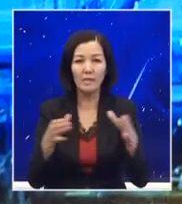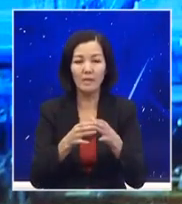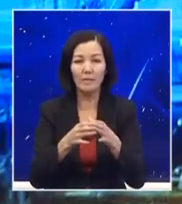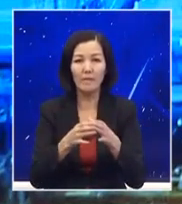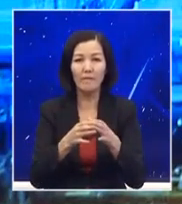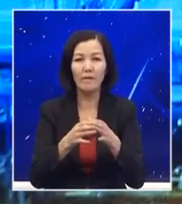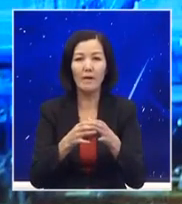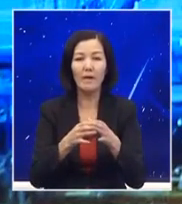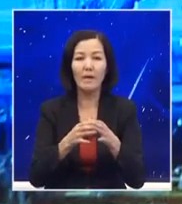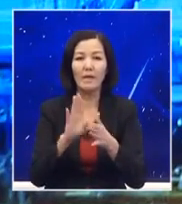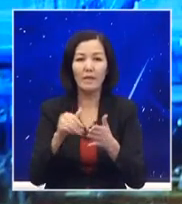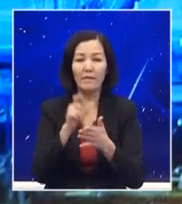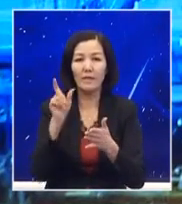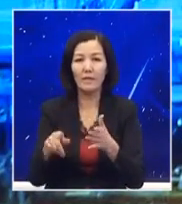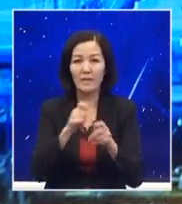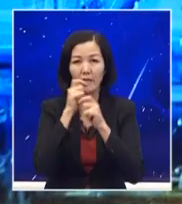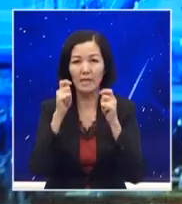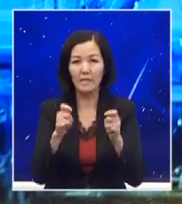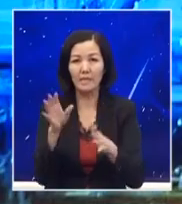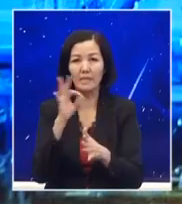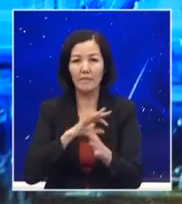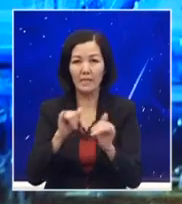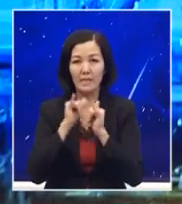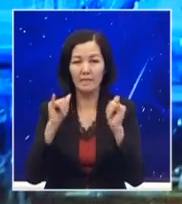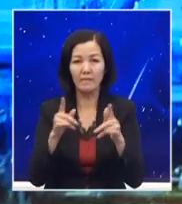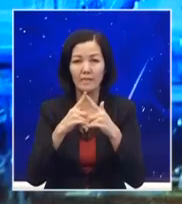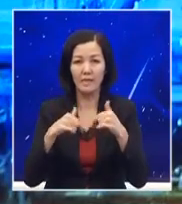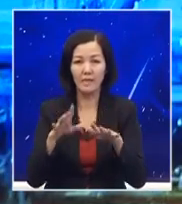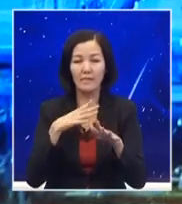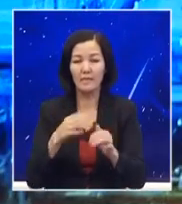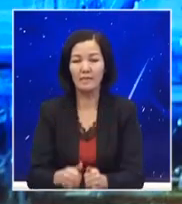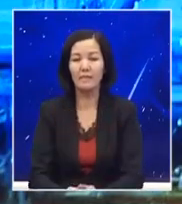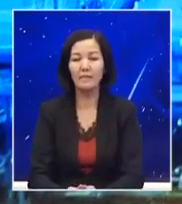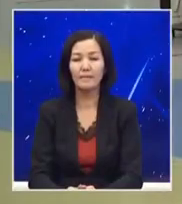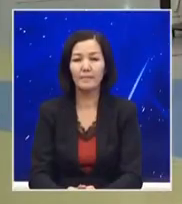штабов, бойцов и командиров наградили за вклад в развитие организации.